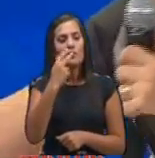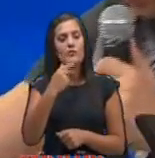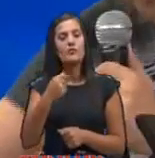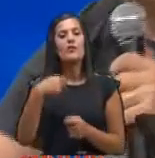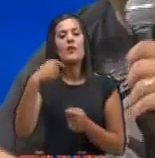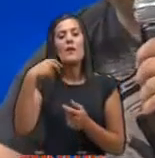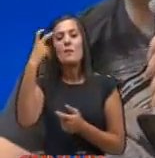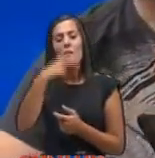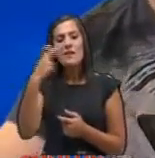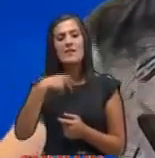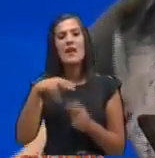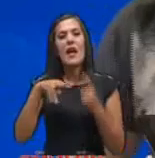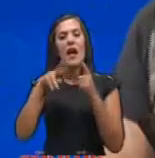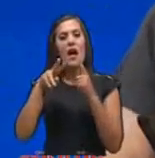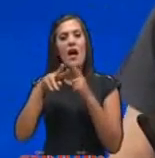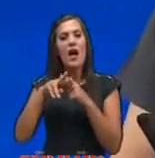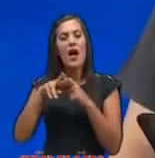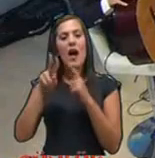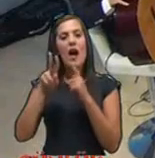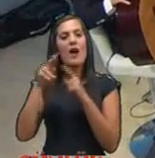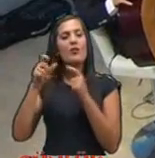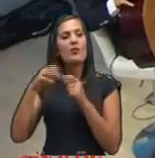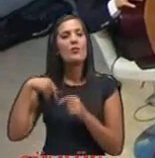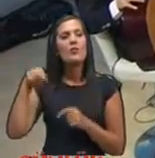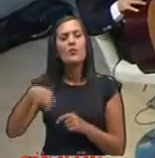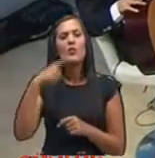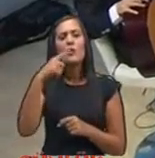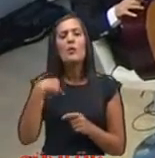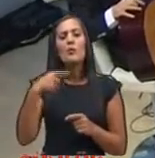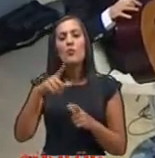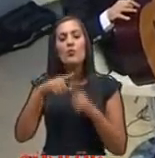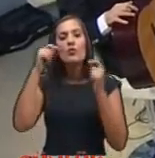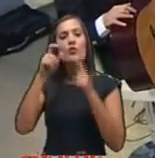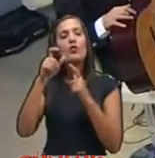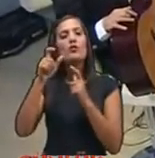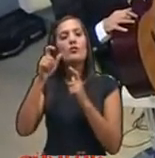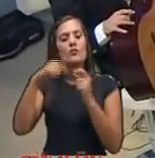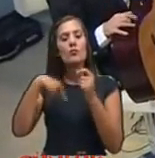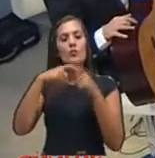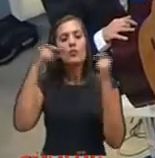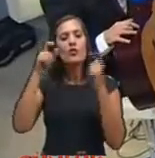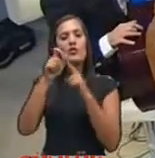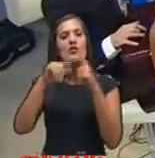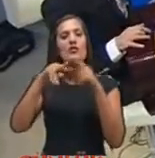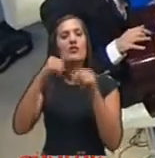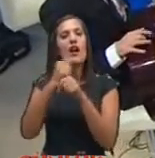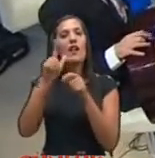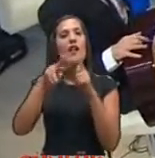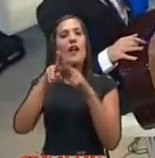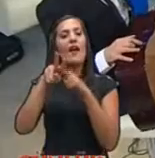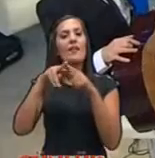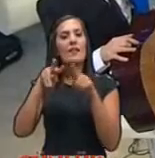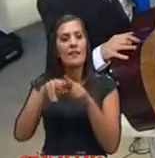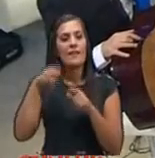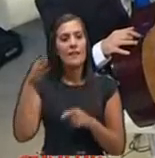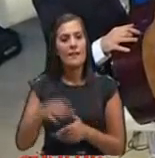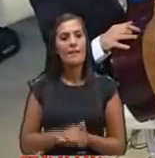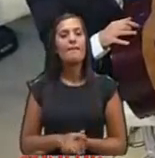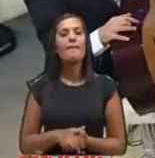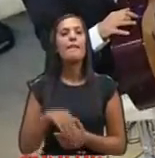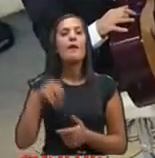Yüzündeki ağledim, dudağında bağledim, kışına bahanedim. Beni ele bıraktın. Ay ay ay. Beni